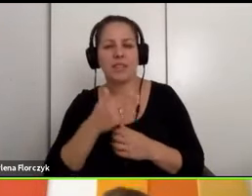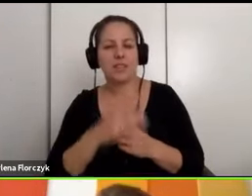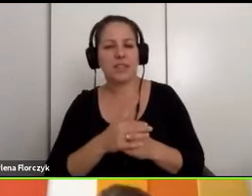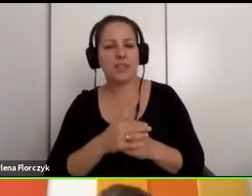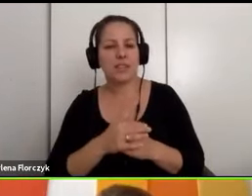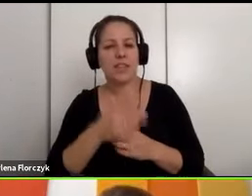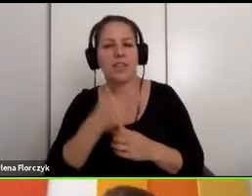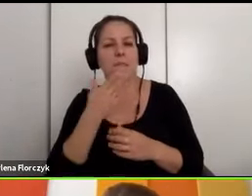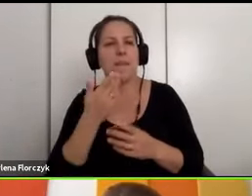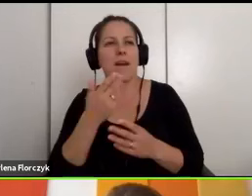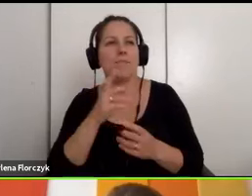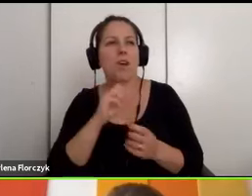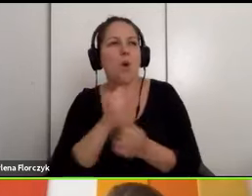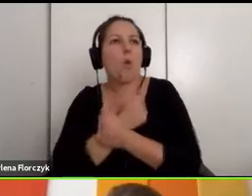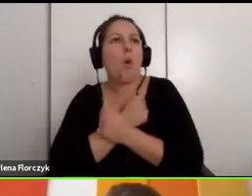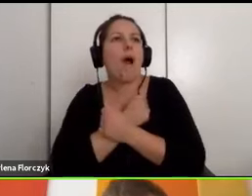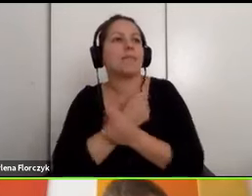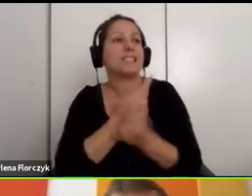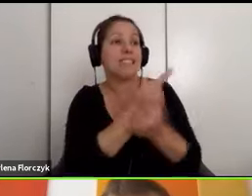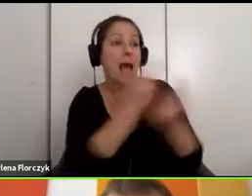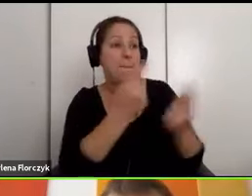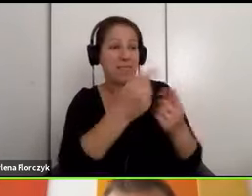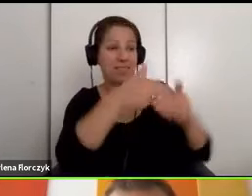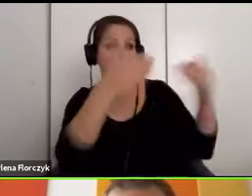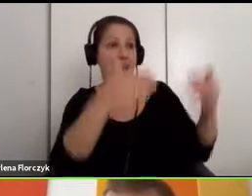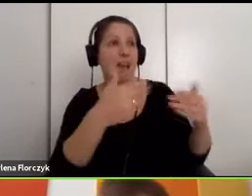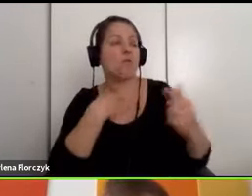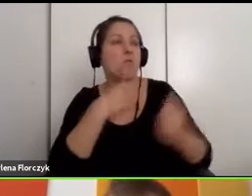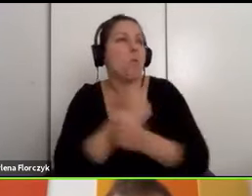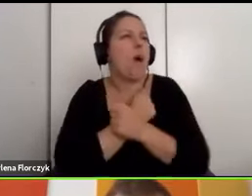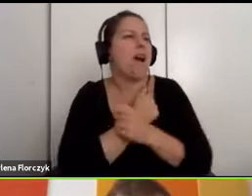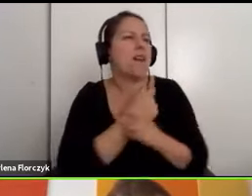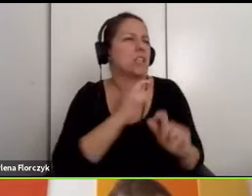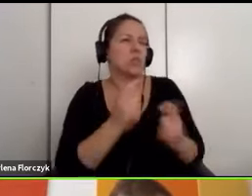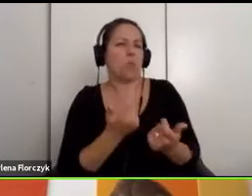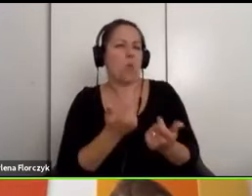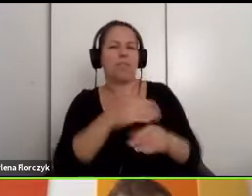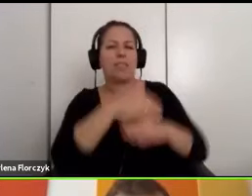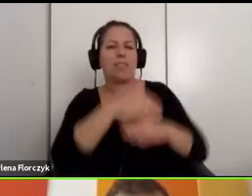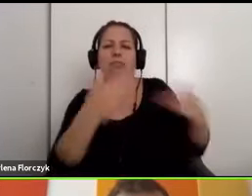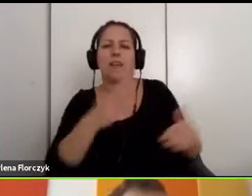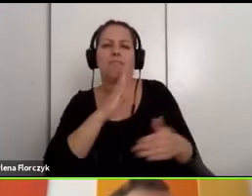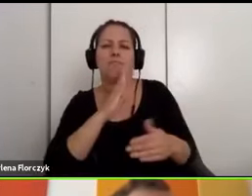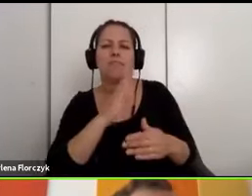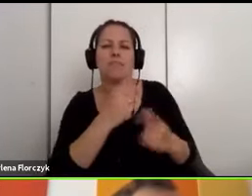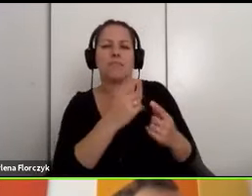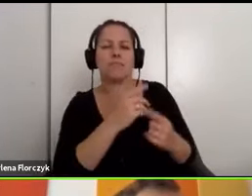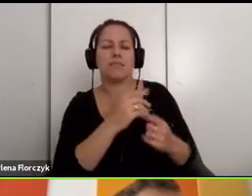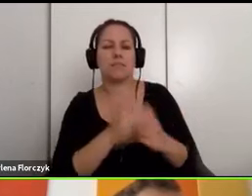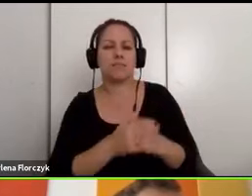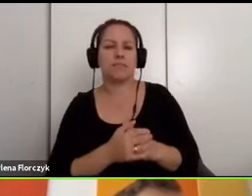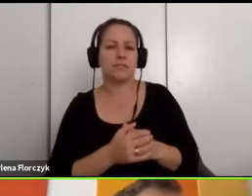do kochania wiele w samym teatrze jako takim. To znaczy, teatr